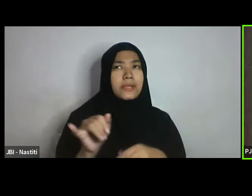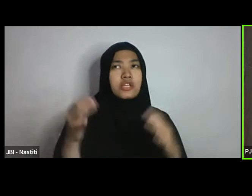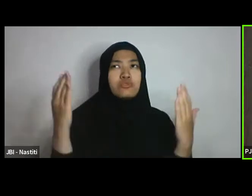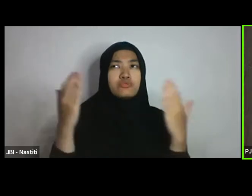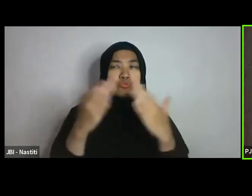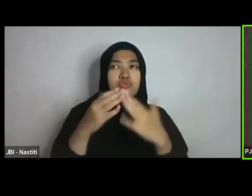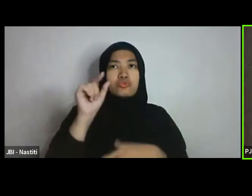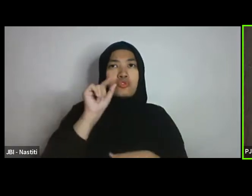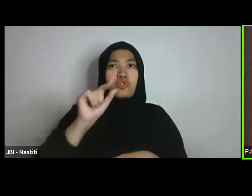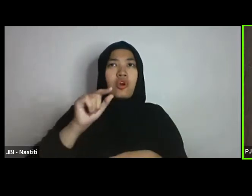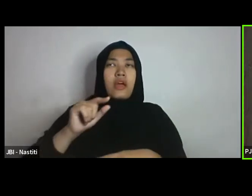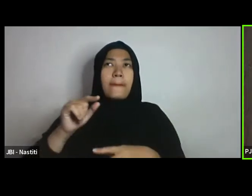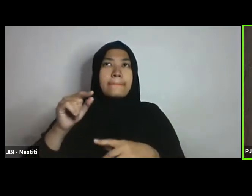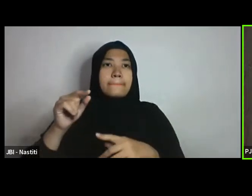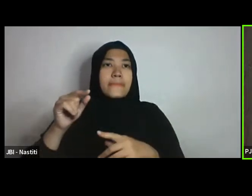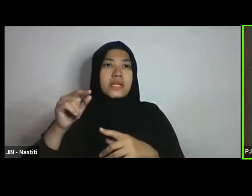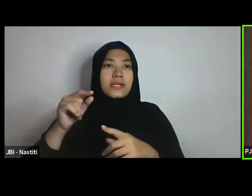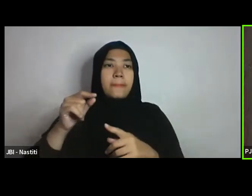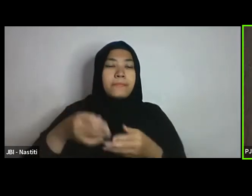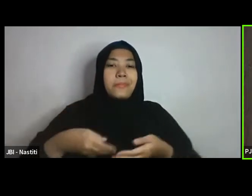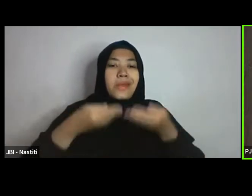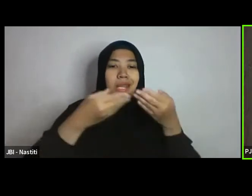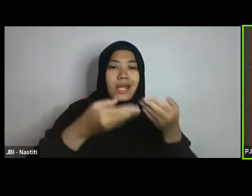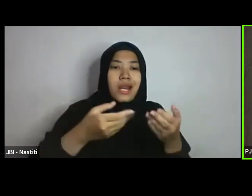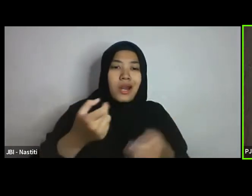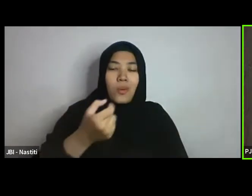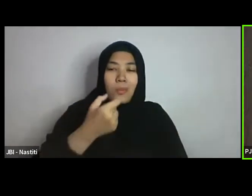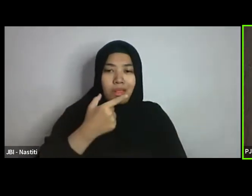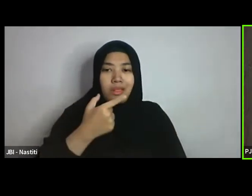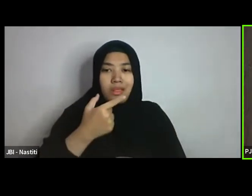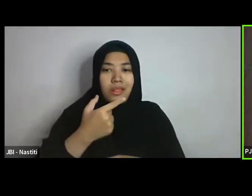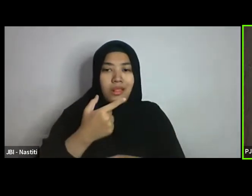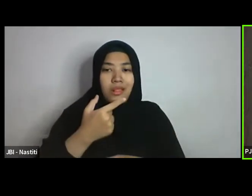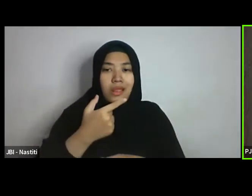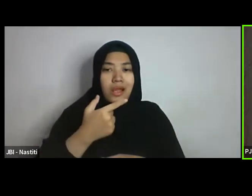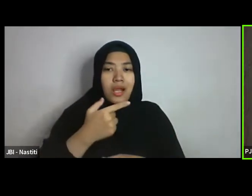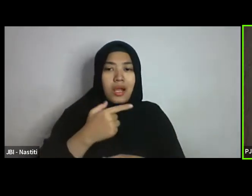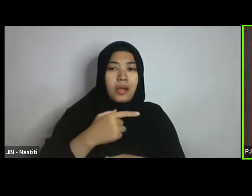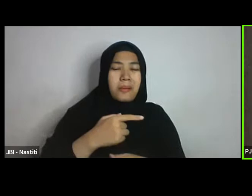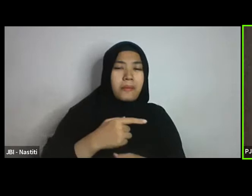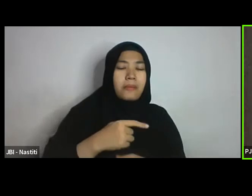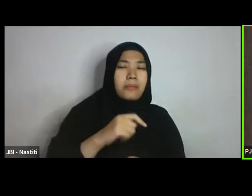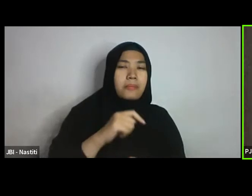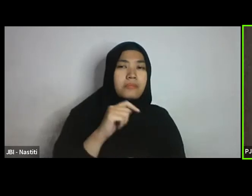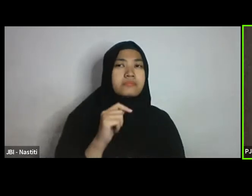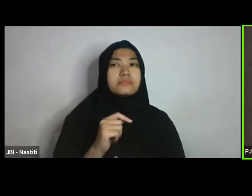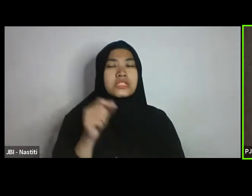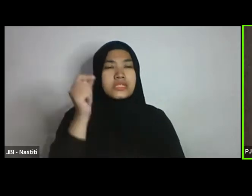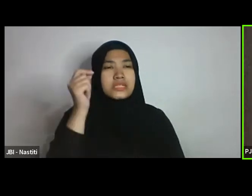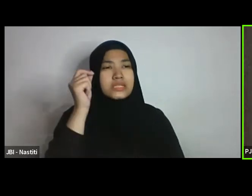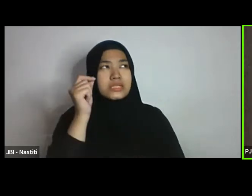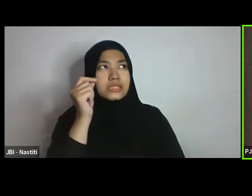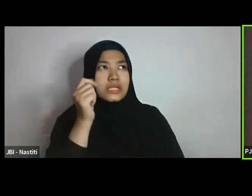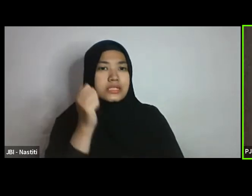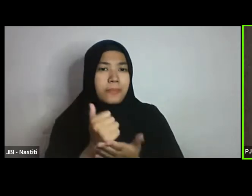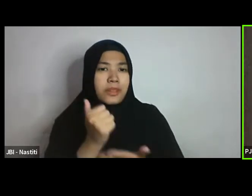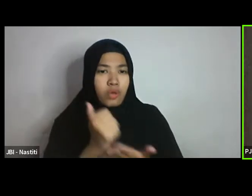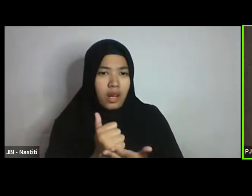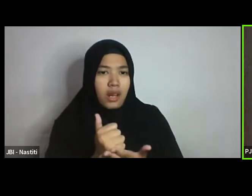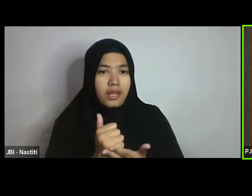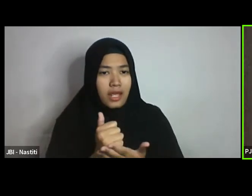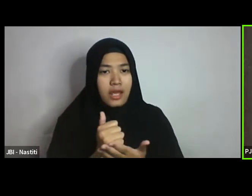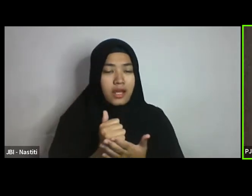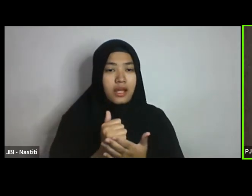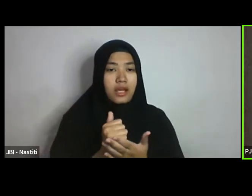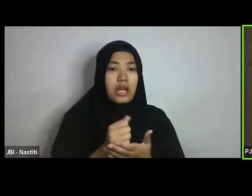ya, bahwa yang paling penting bagi recovery dari orang dengan gangguan jiwa atau orang dengan disabilitas psikososial itu adalah